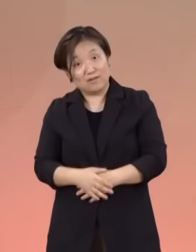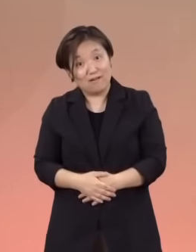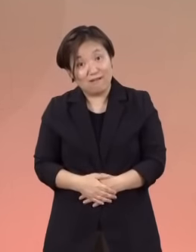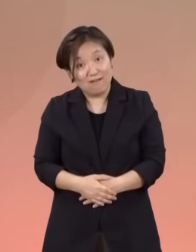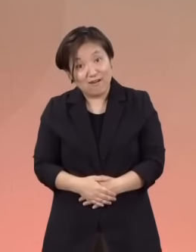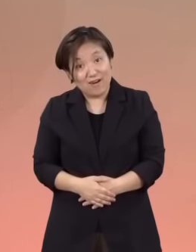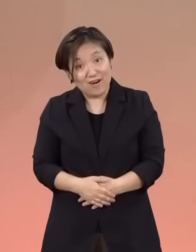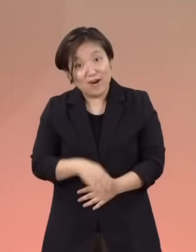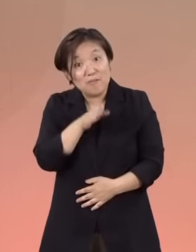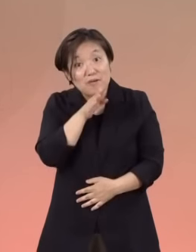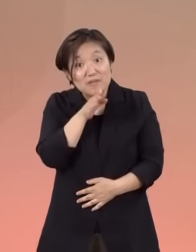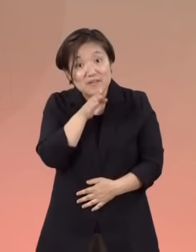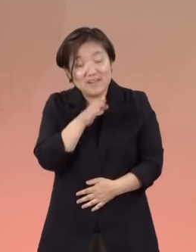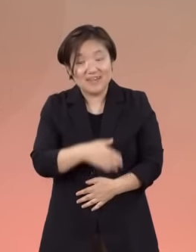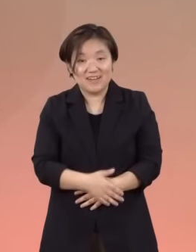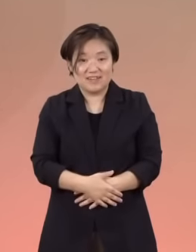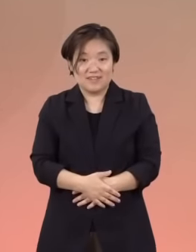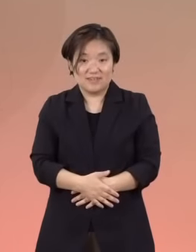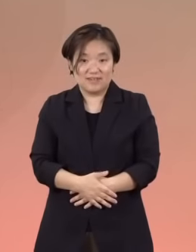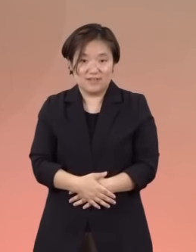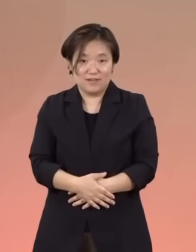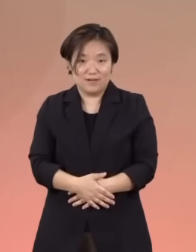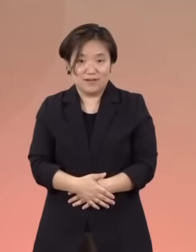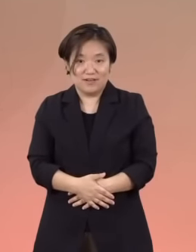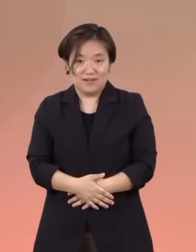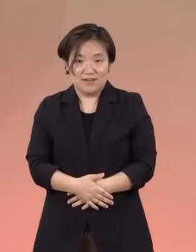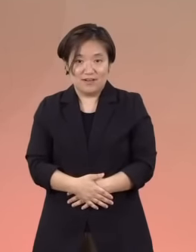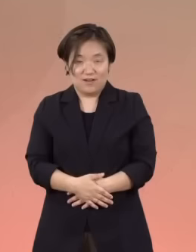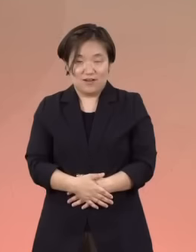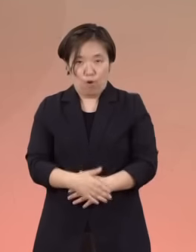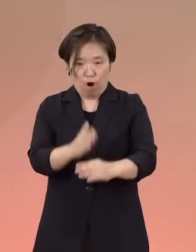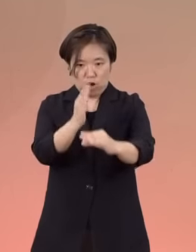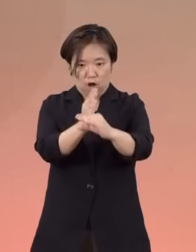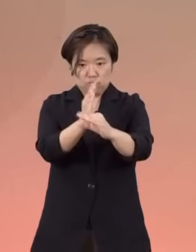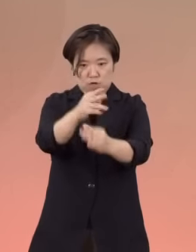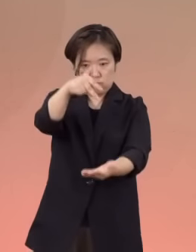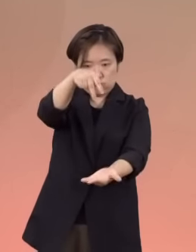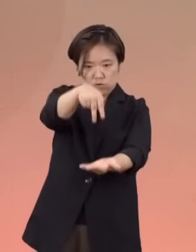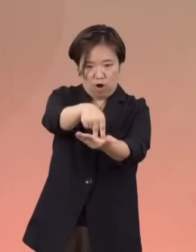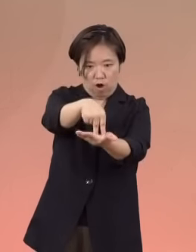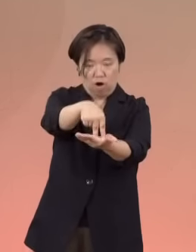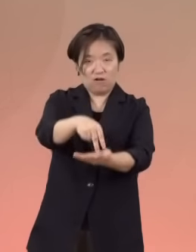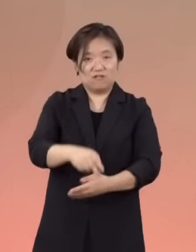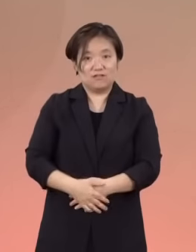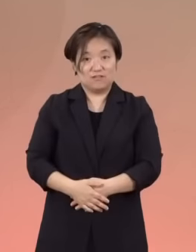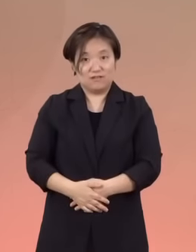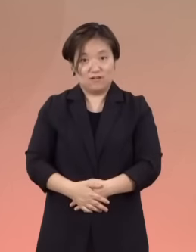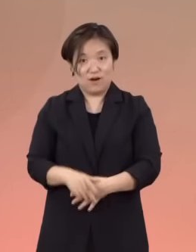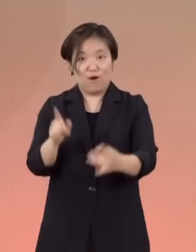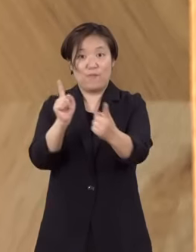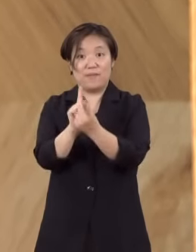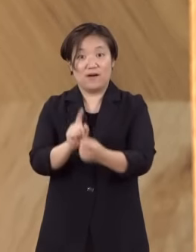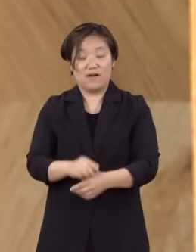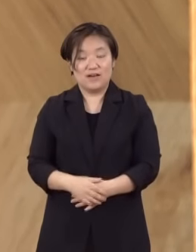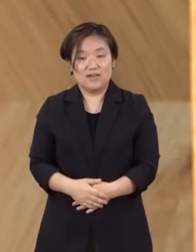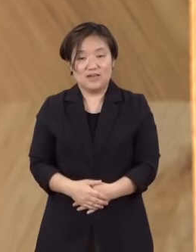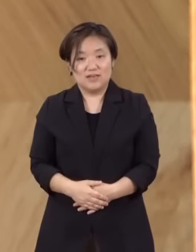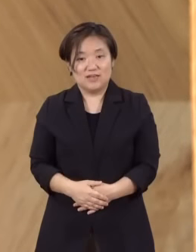진상 아 옆에 이렇게 옆에 벽쪽에 붙어 있어야지 가운데 떡 하고 있으면